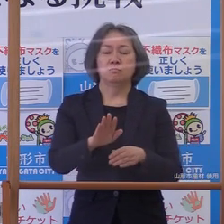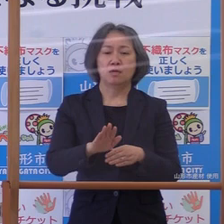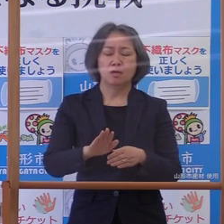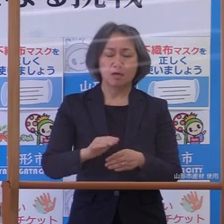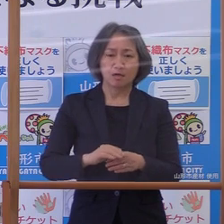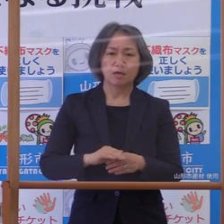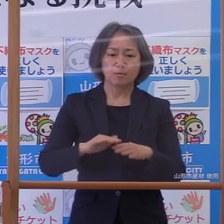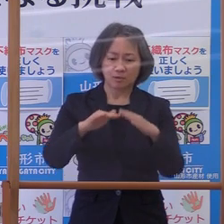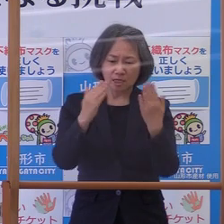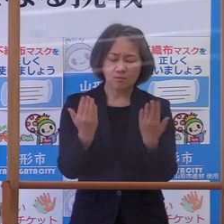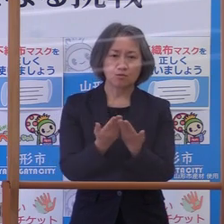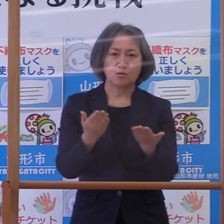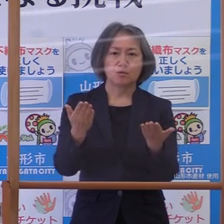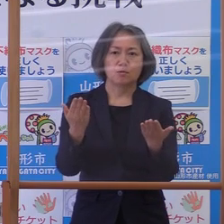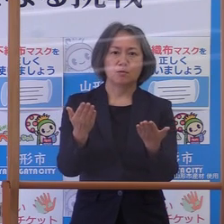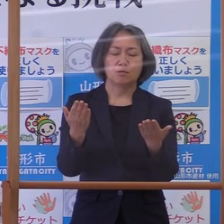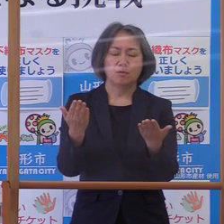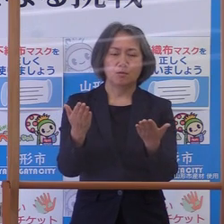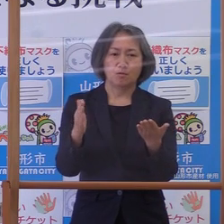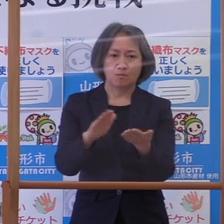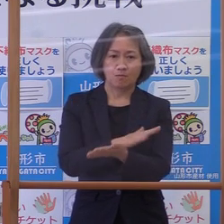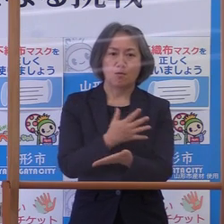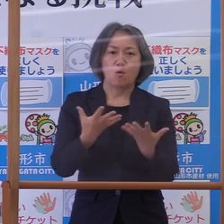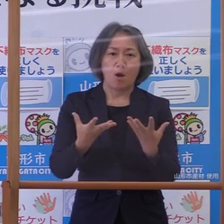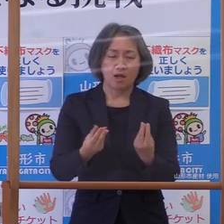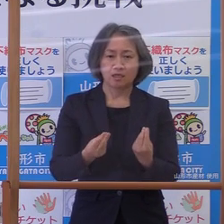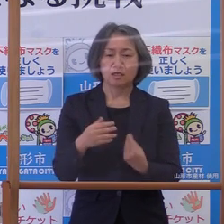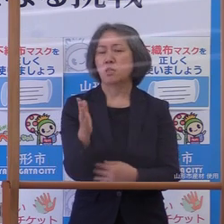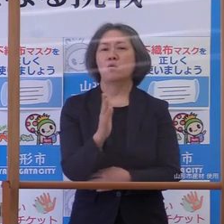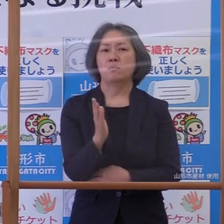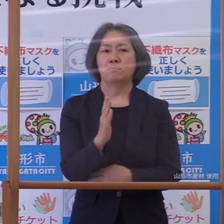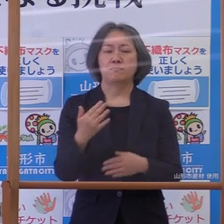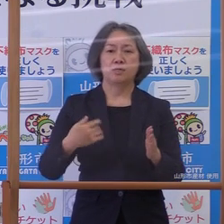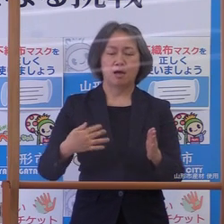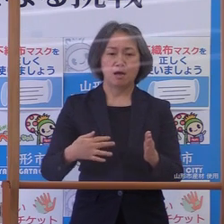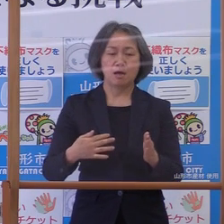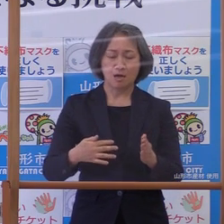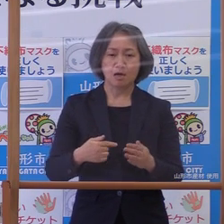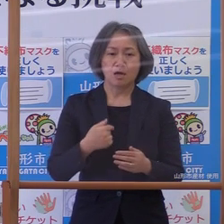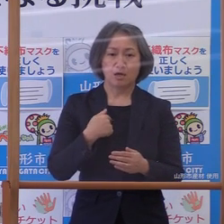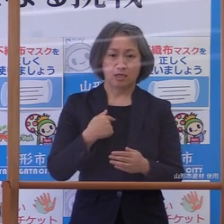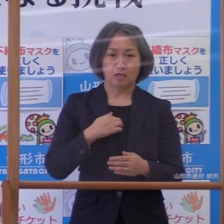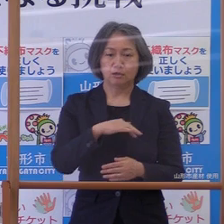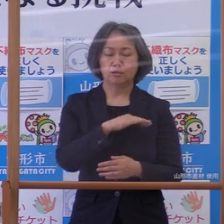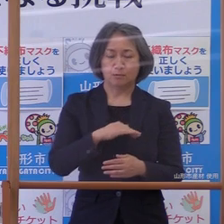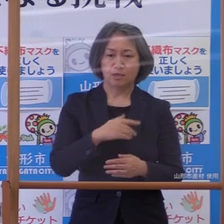終えていないということでございますので、私どもの方としてはなるべく早く